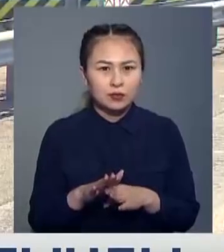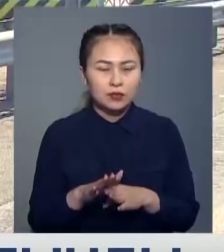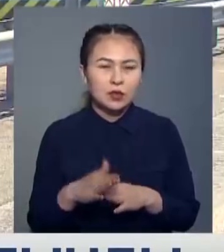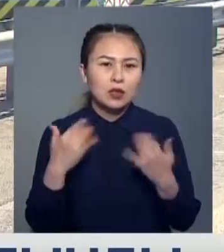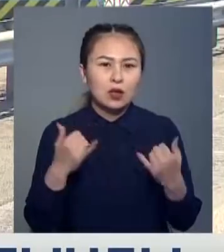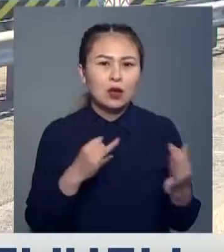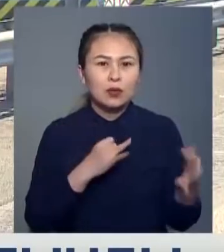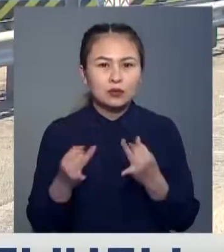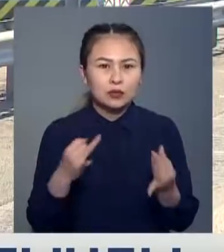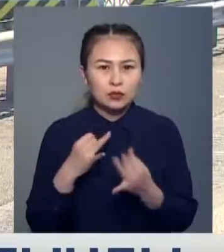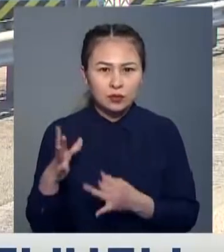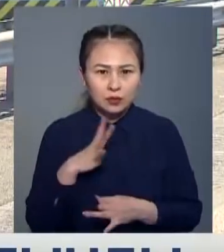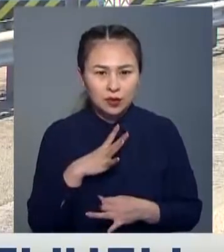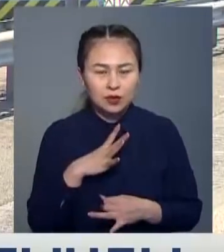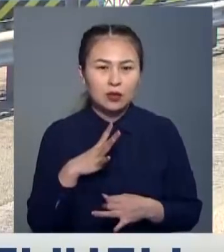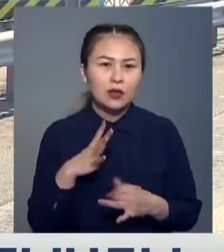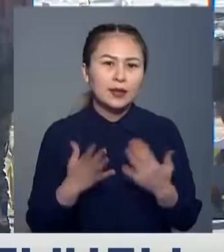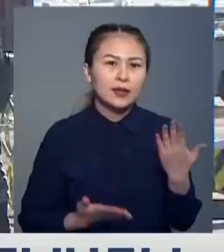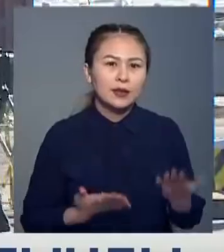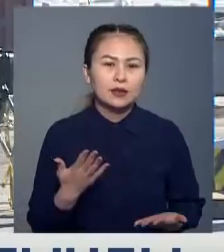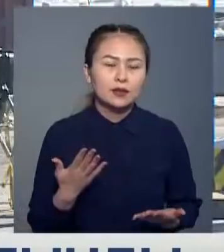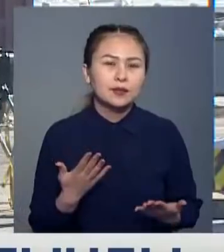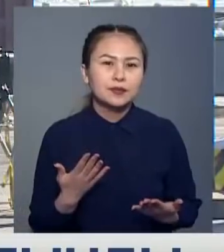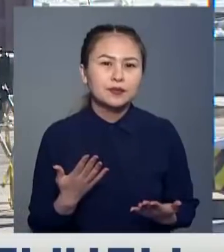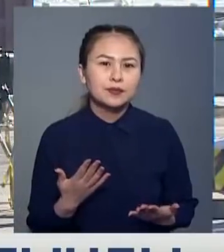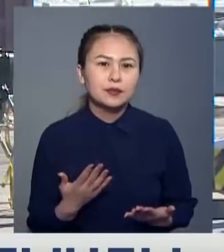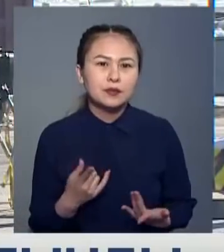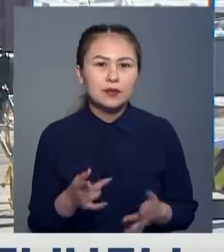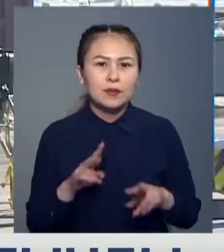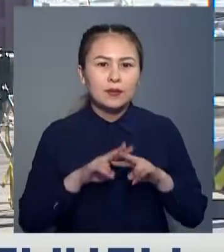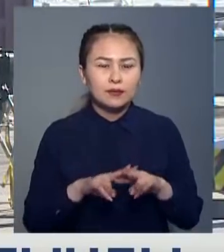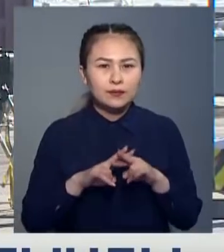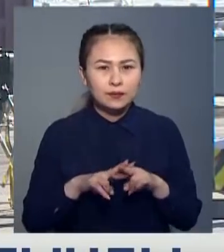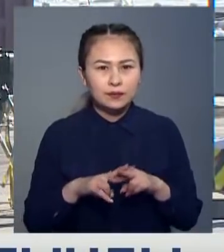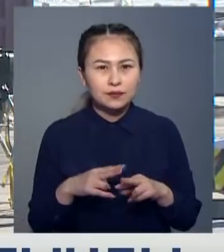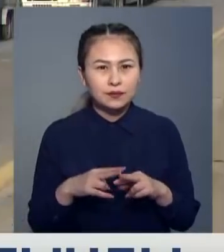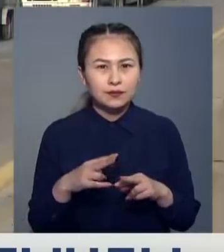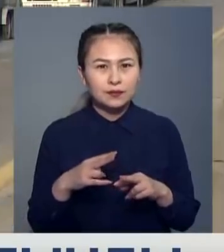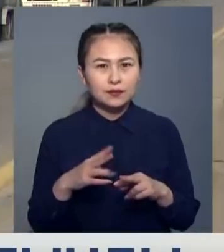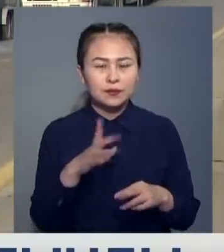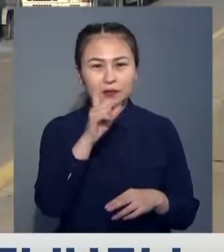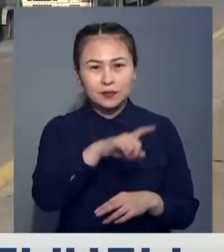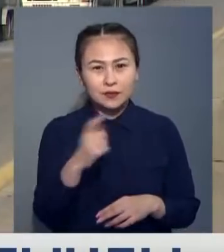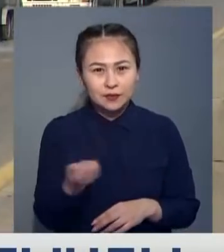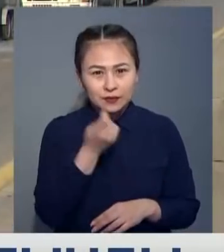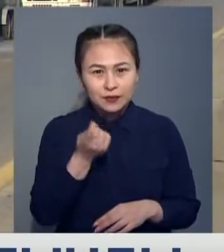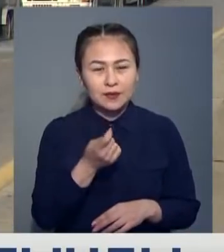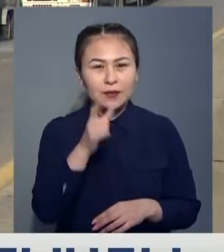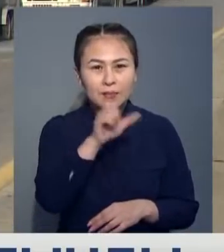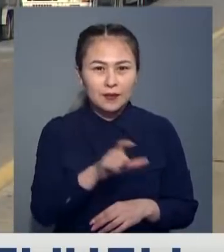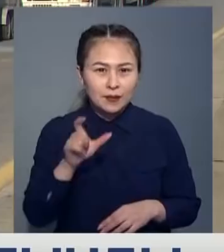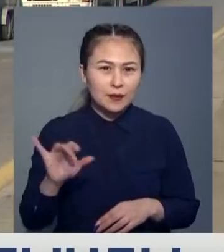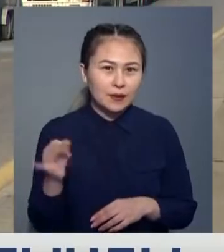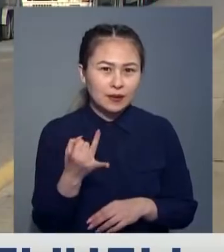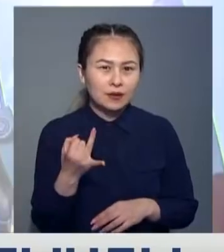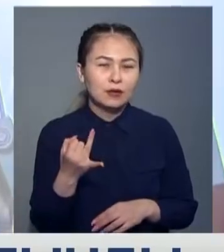өкілдерімен сөйлестік. Олардың айтуынша, егер осы Нұр-Сұлтан қаласында тіркелген болса, азамат